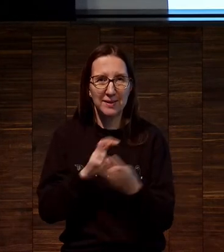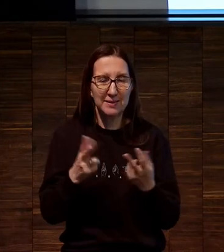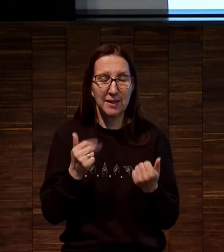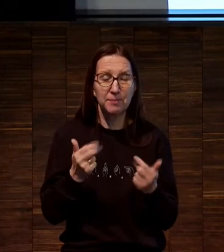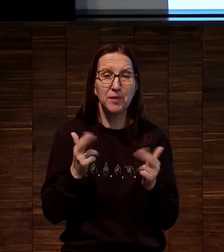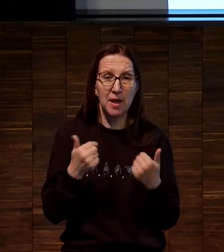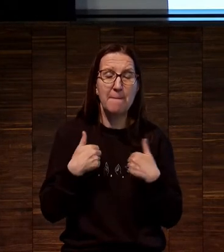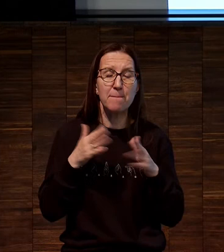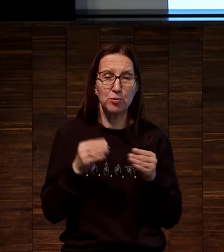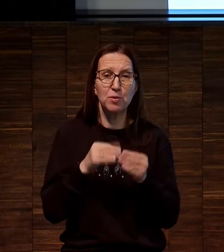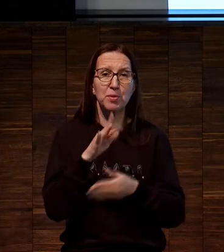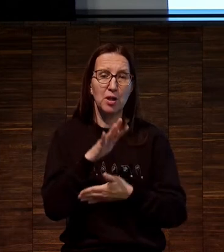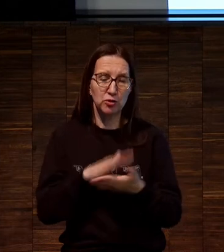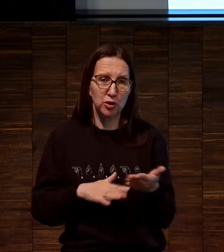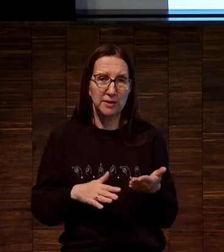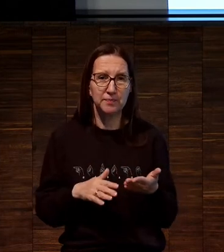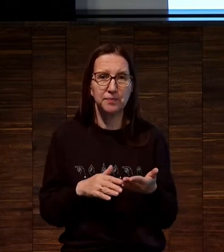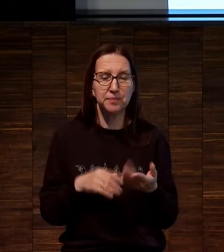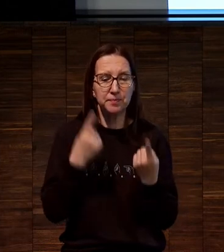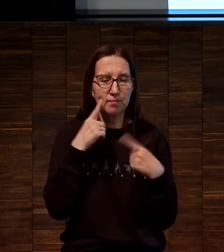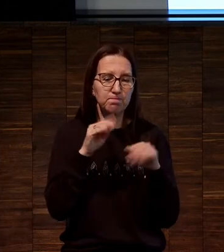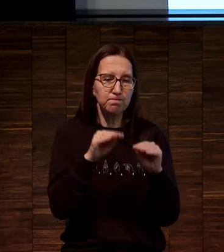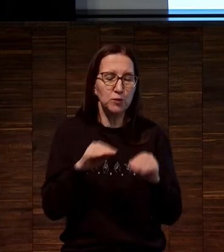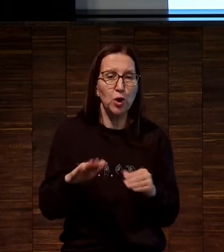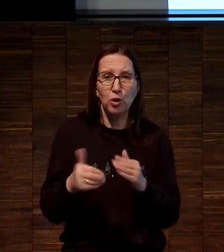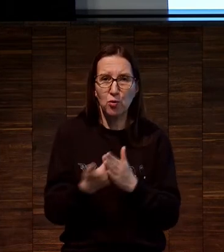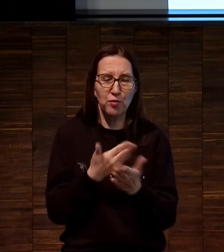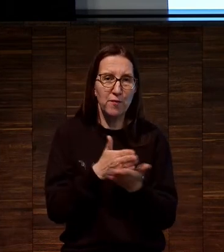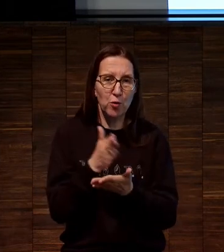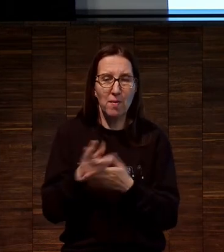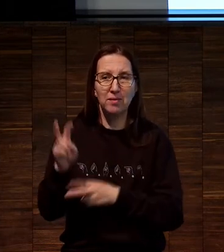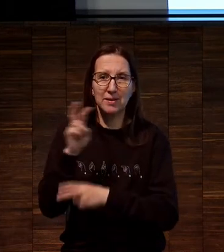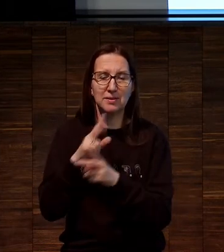Да. Да, мы будем продолжать как бы разрабатывать